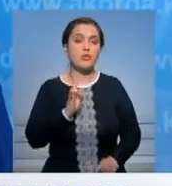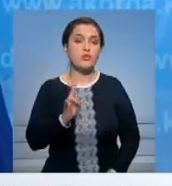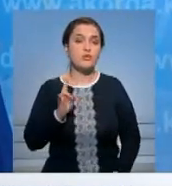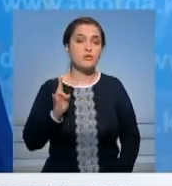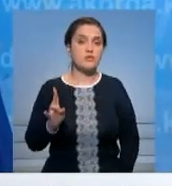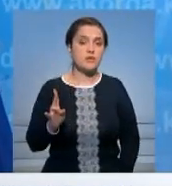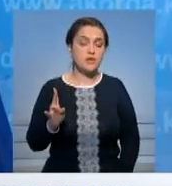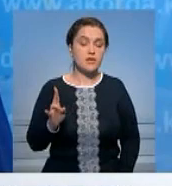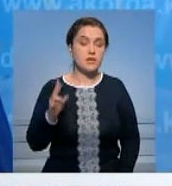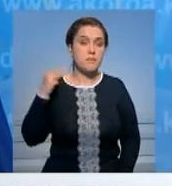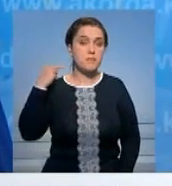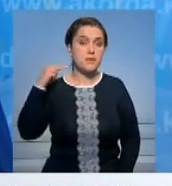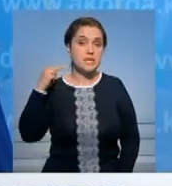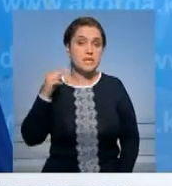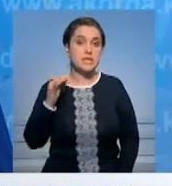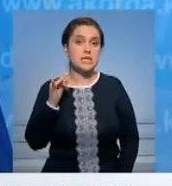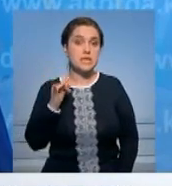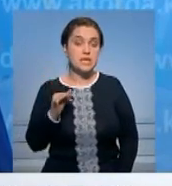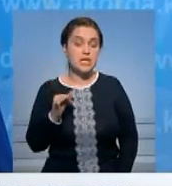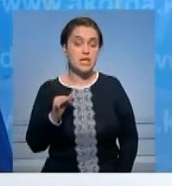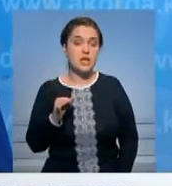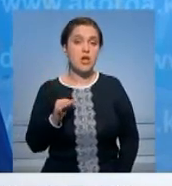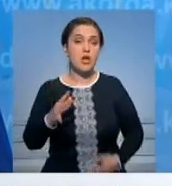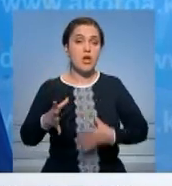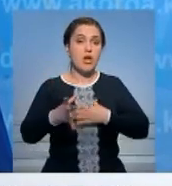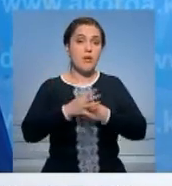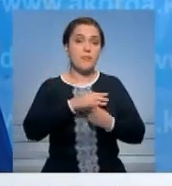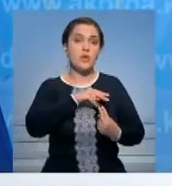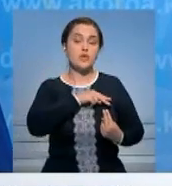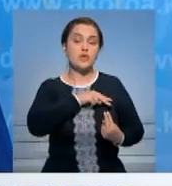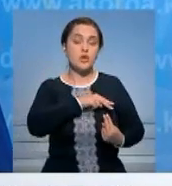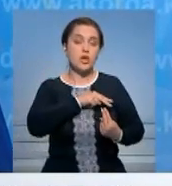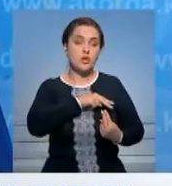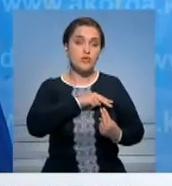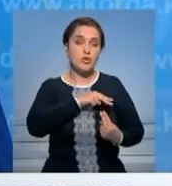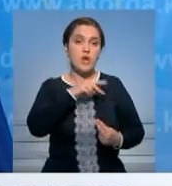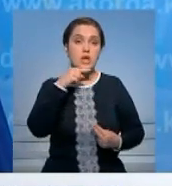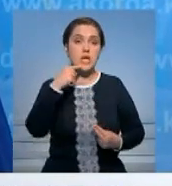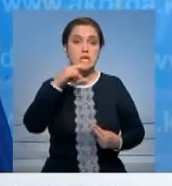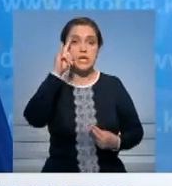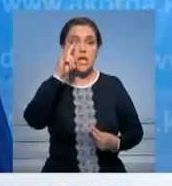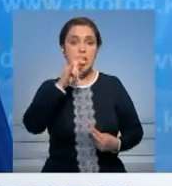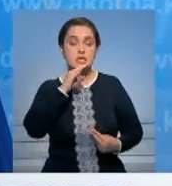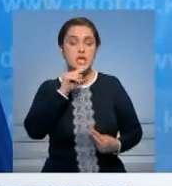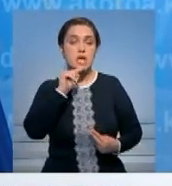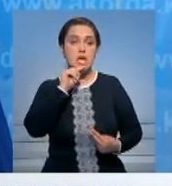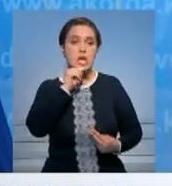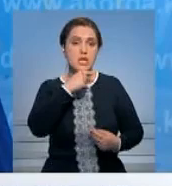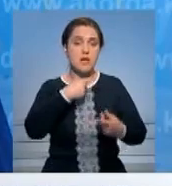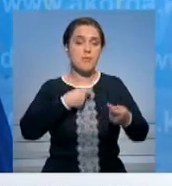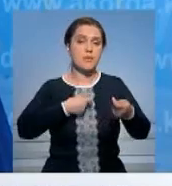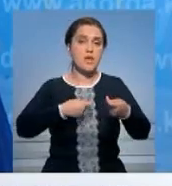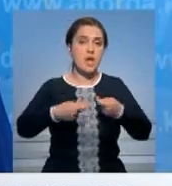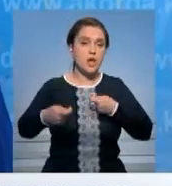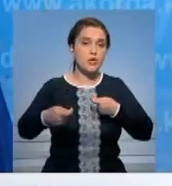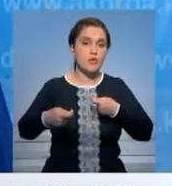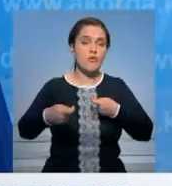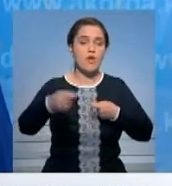Абишевич, и двустороннее сотрудничество в области экономики, торговли,